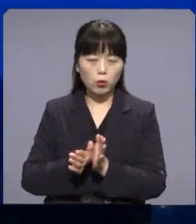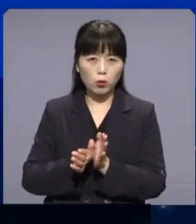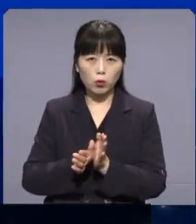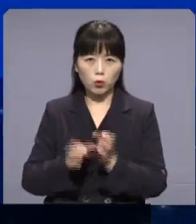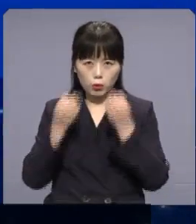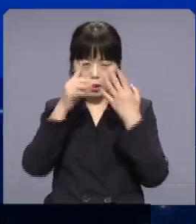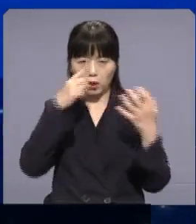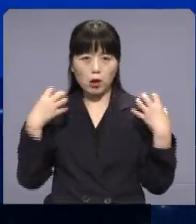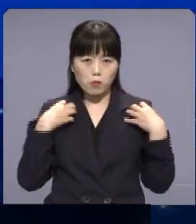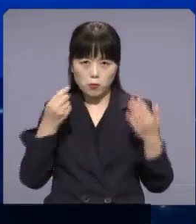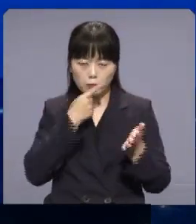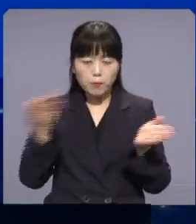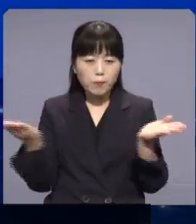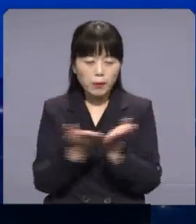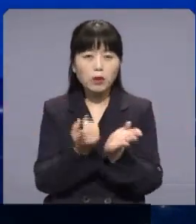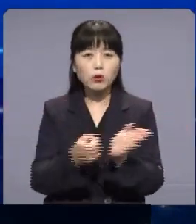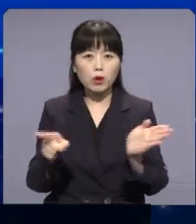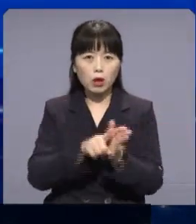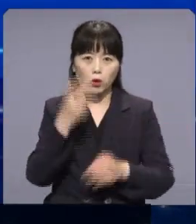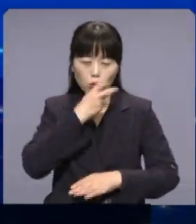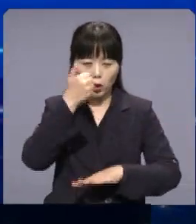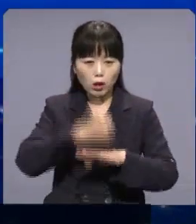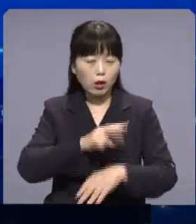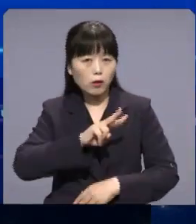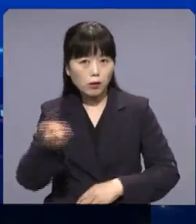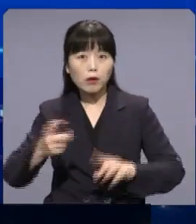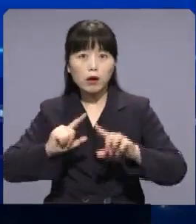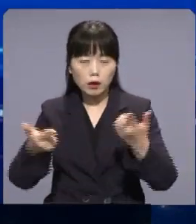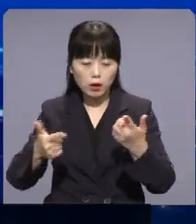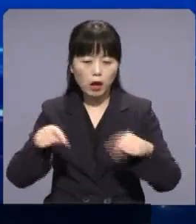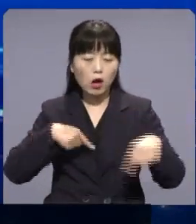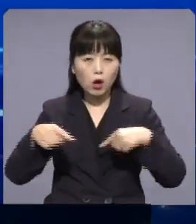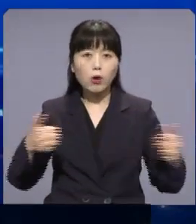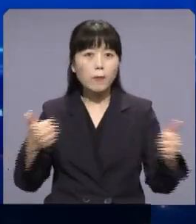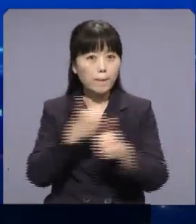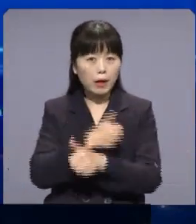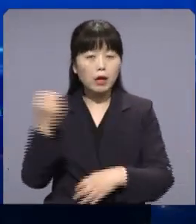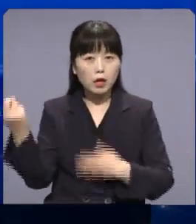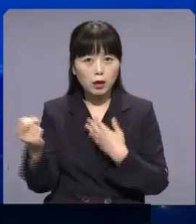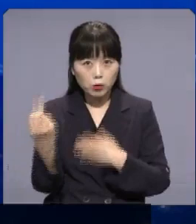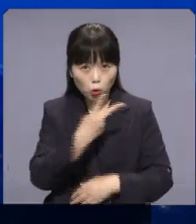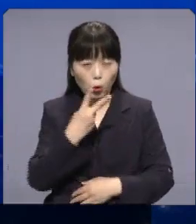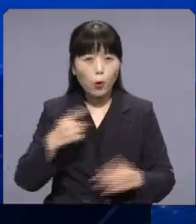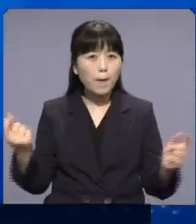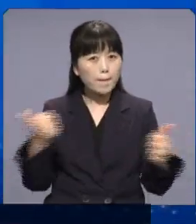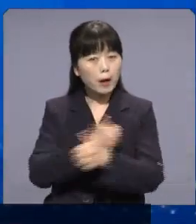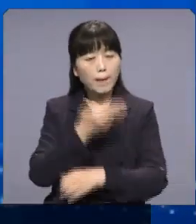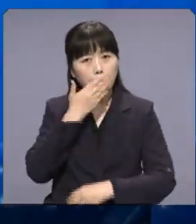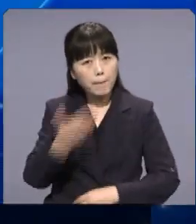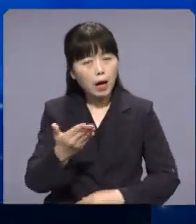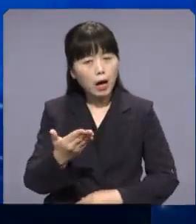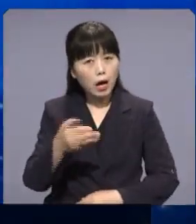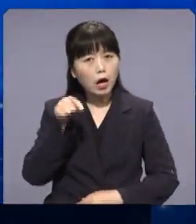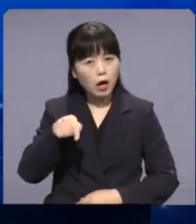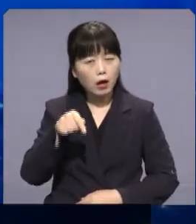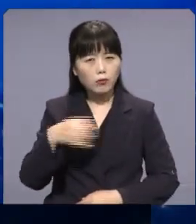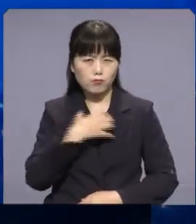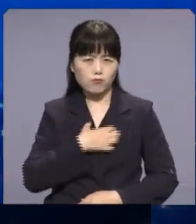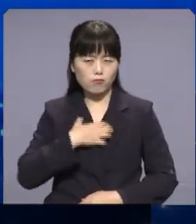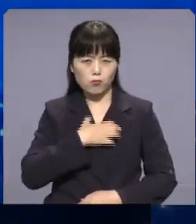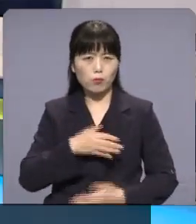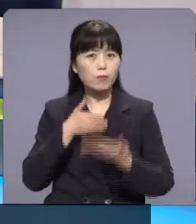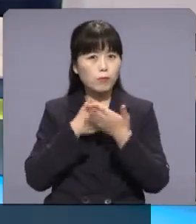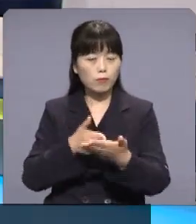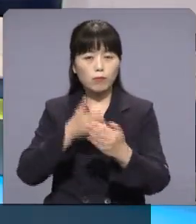입맛을 맞추기 위해서 수사 결과를 뒤집은 게 아니냐. 그럼 또 정권이 바뀌면 수사 결과가 또 바뀔 수 있는 거 아니냐. 뭐 이런 우려의